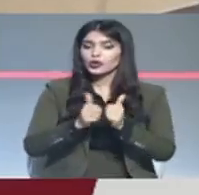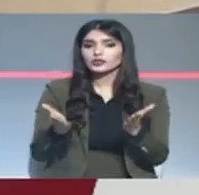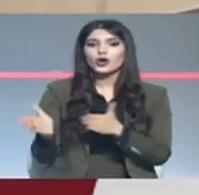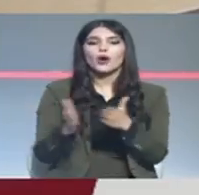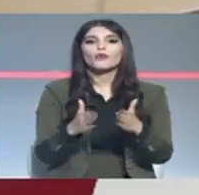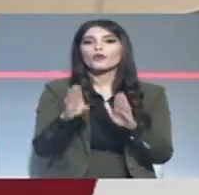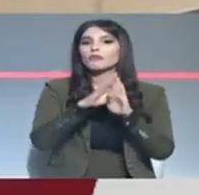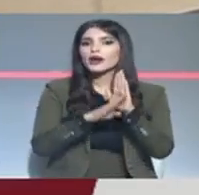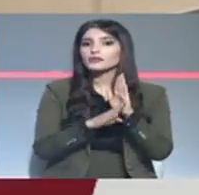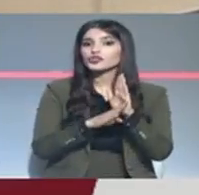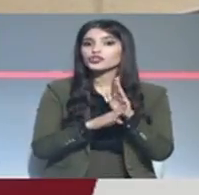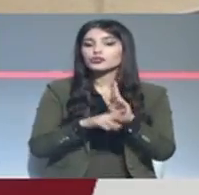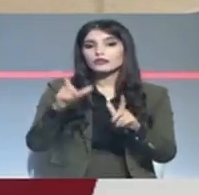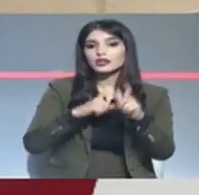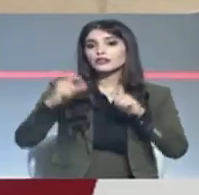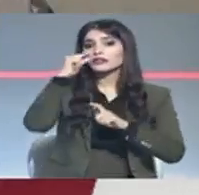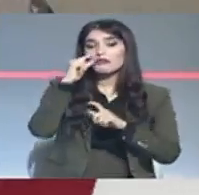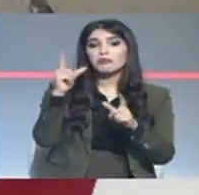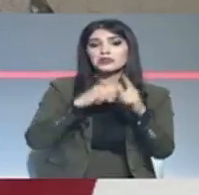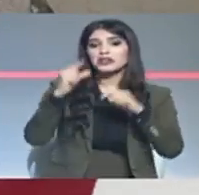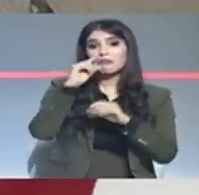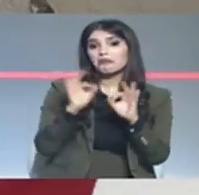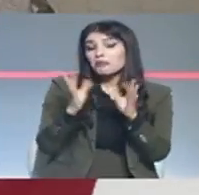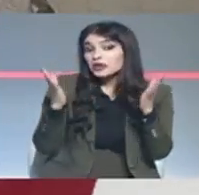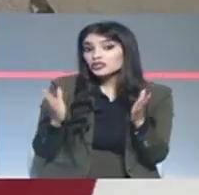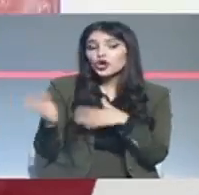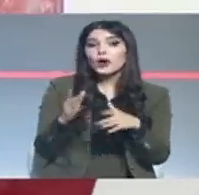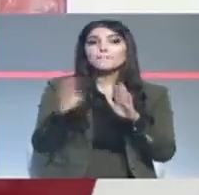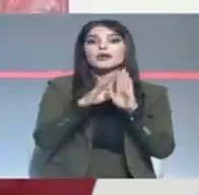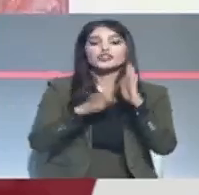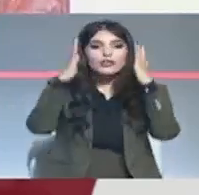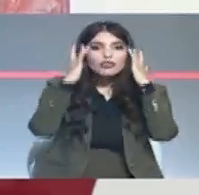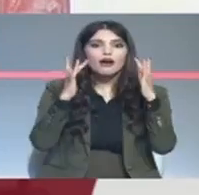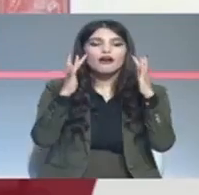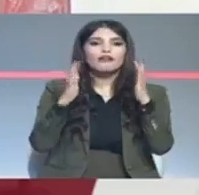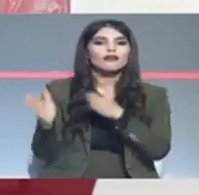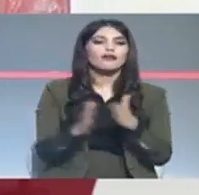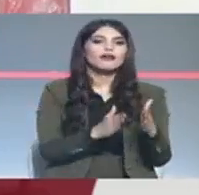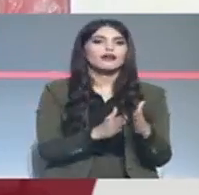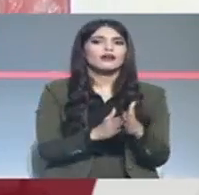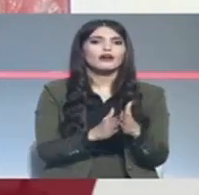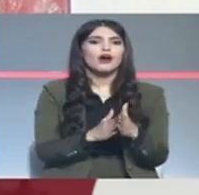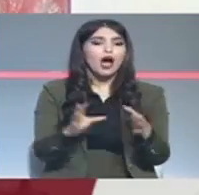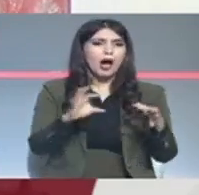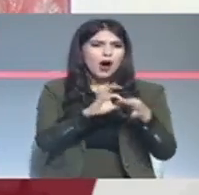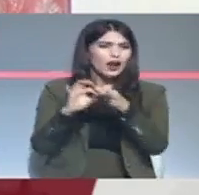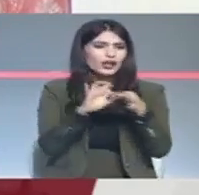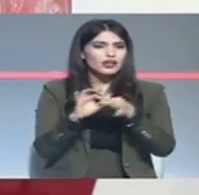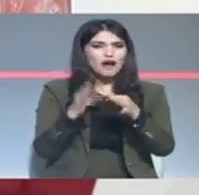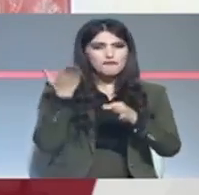معنا البرامج البرامج الثقافيه عن الانتماء اللي كان موجود